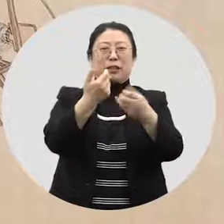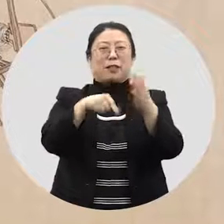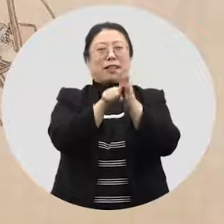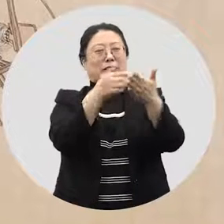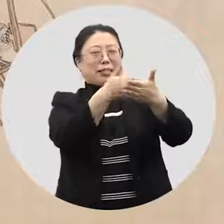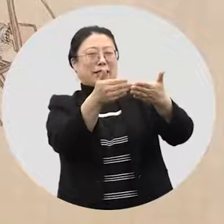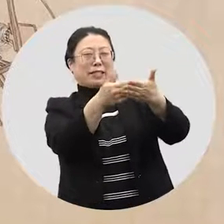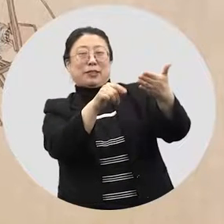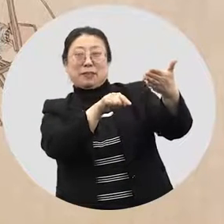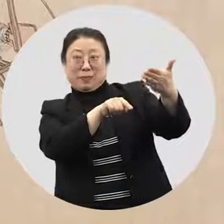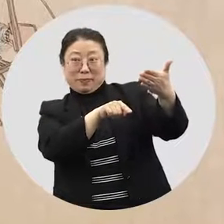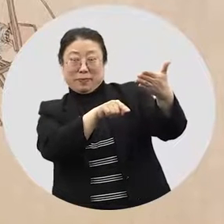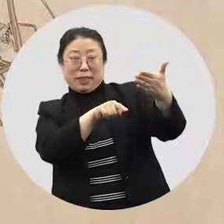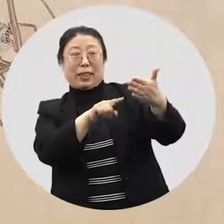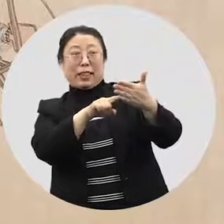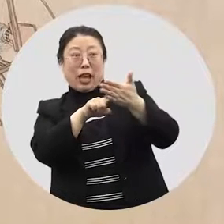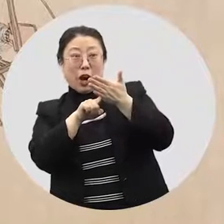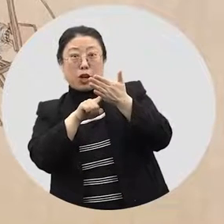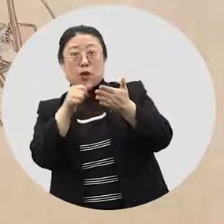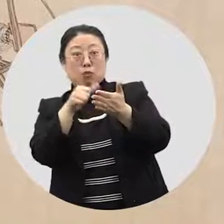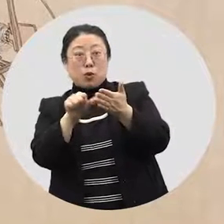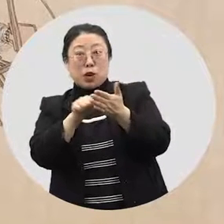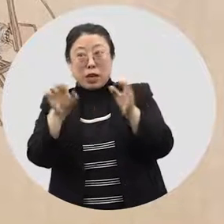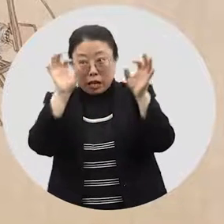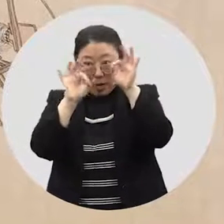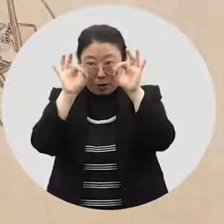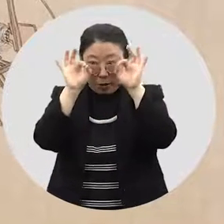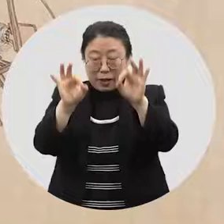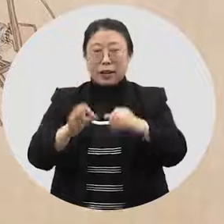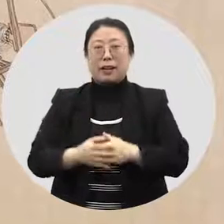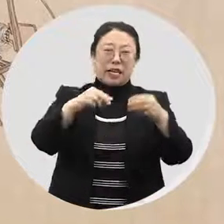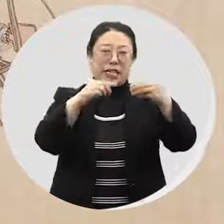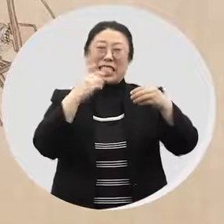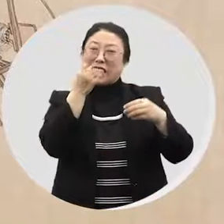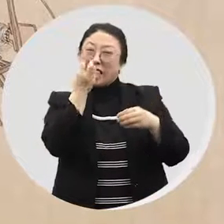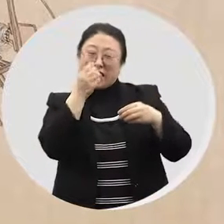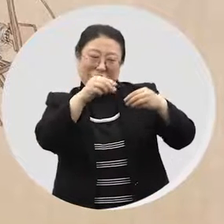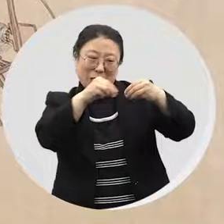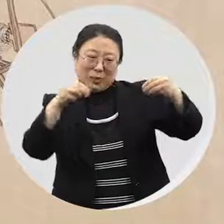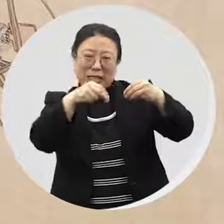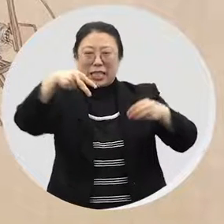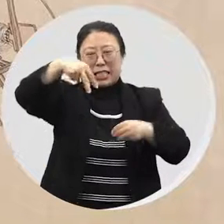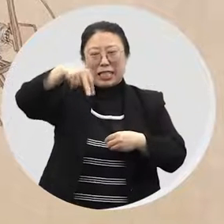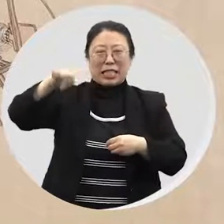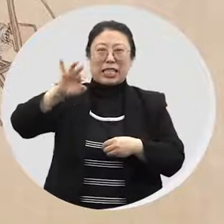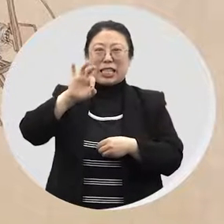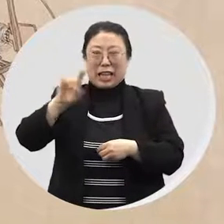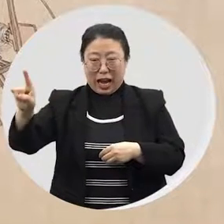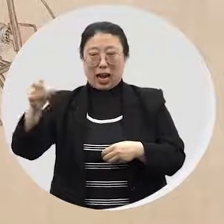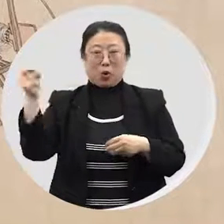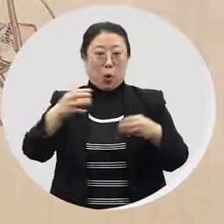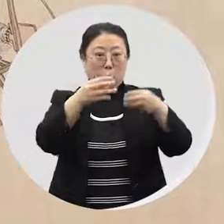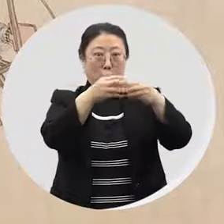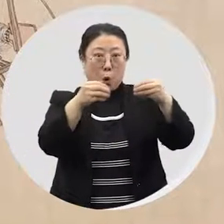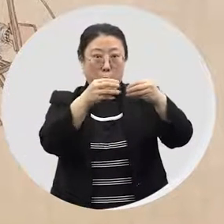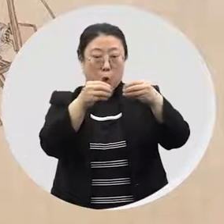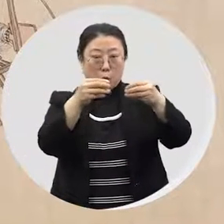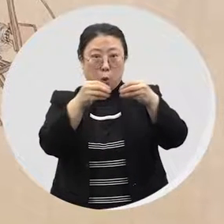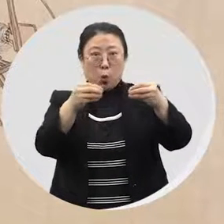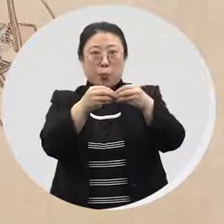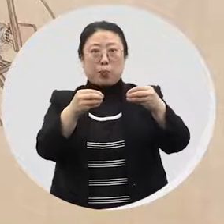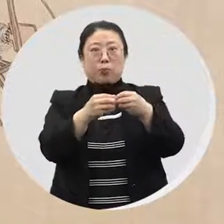그린 풍속화에요 풍속화 속에 나오는 유물들을 한번 살펴볼까요 이건 목화의 씨를 빼는 도구 시야에요